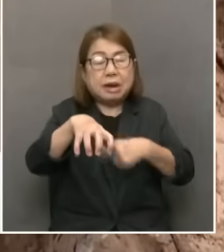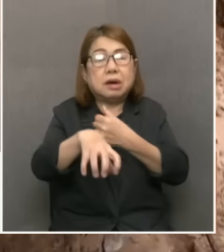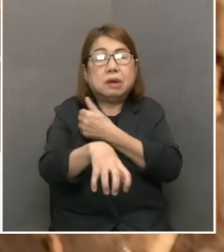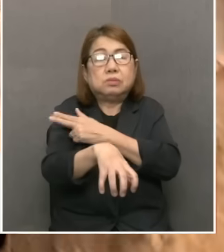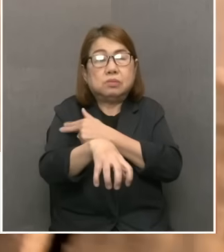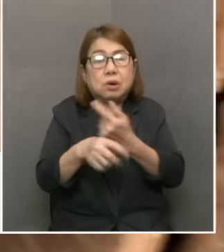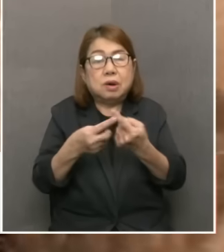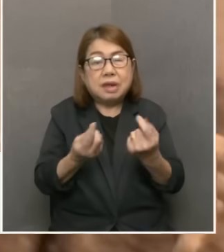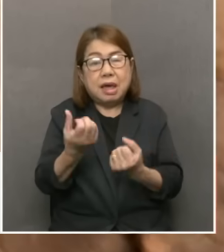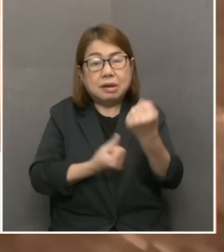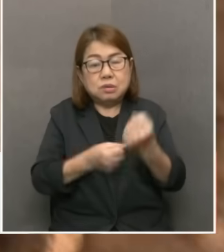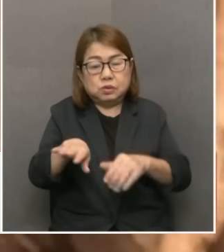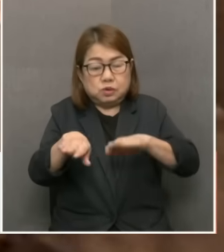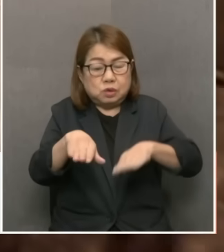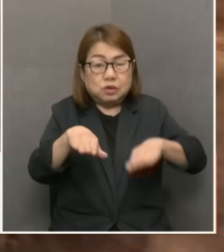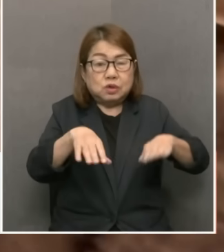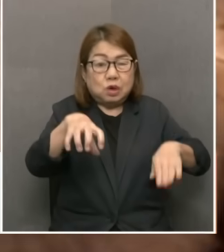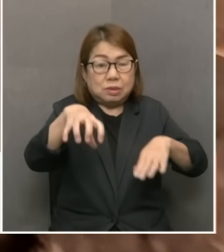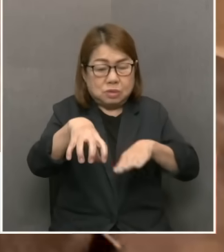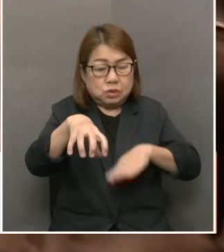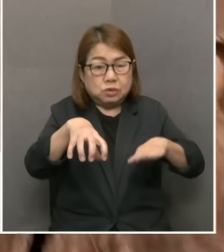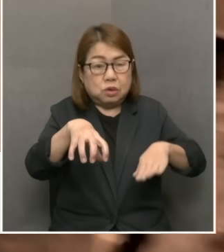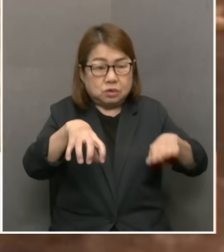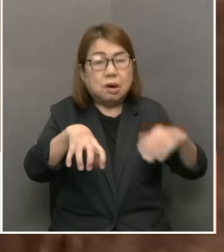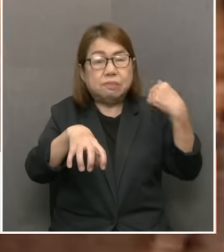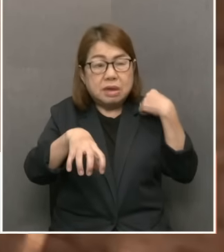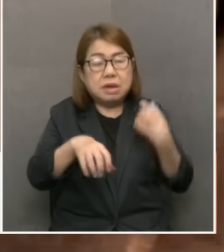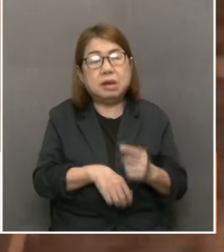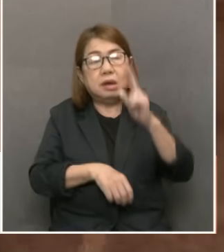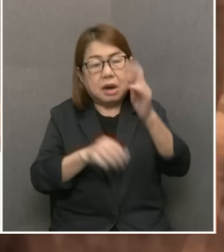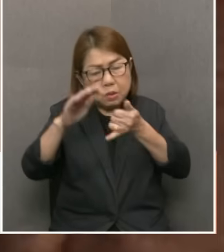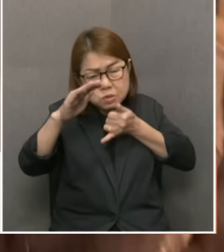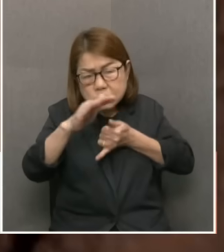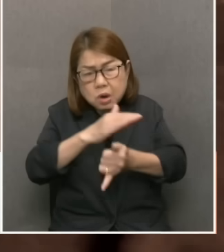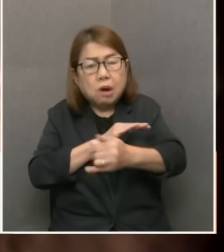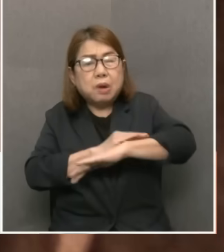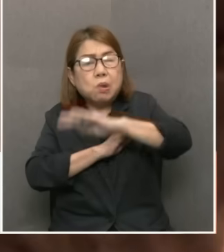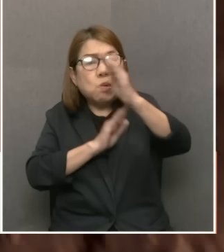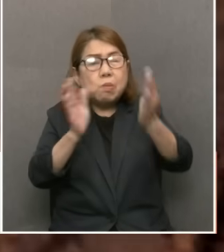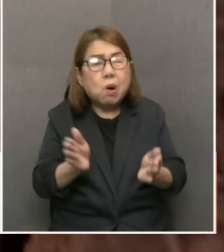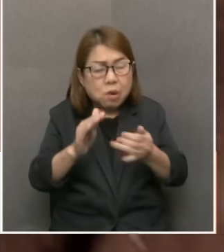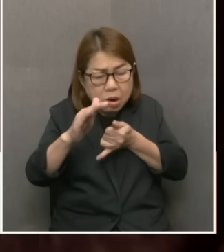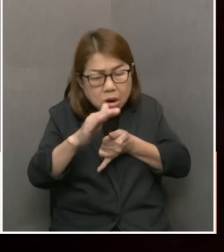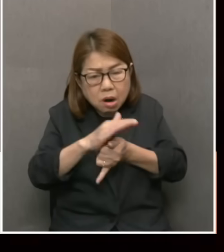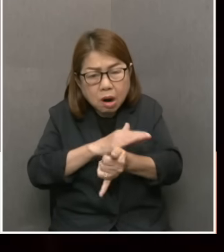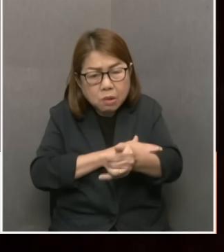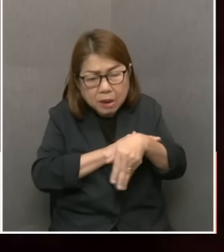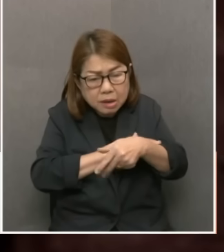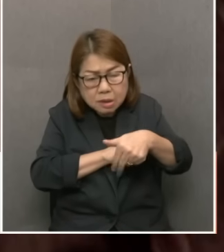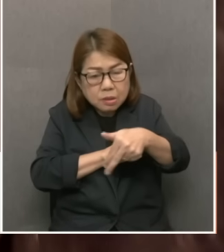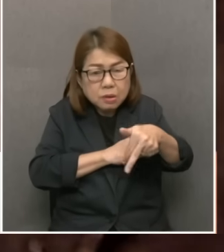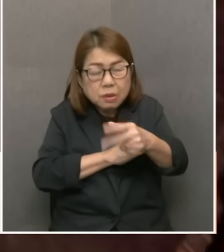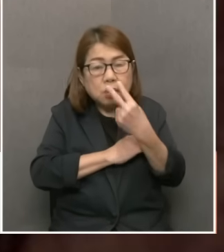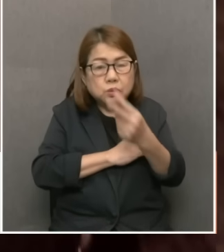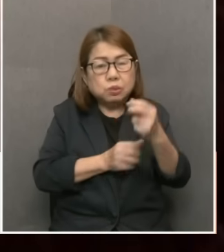งพยาบาลในช่วง2วันนักข่าวของสำนักข่าวรอยเตอร์สามารถเข้าไปถึงปล่องอุโมงค์ใต้โรงพยาบาลด้วยขณะเดียวกันก็ยอม